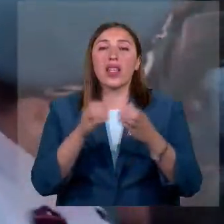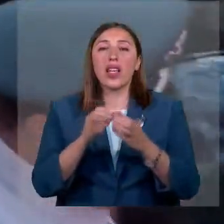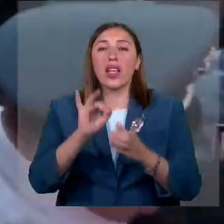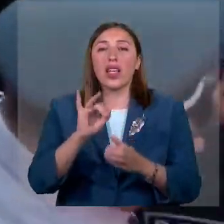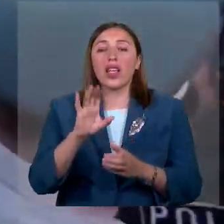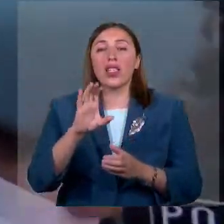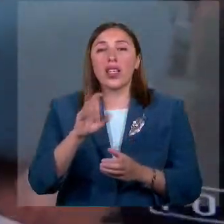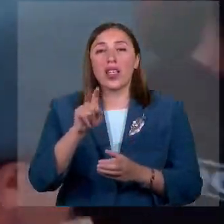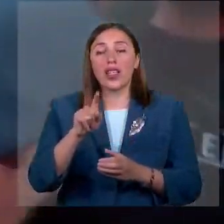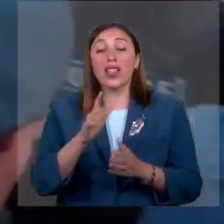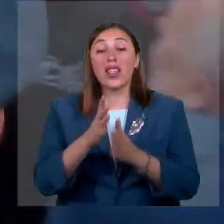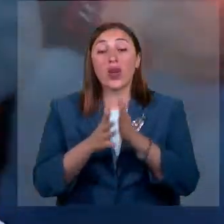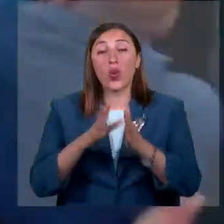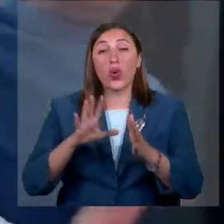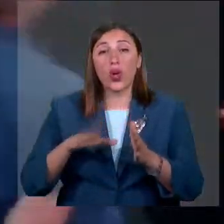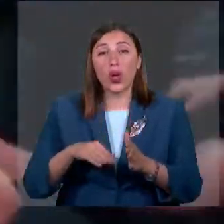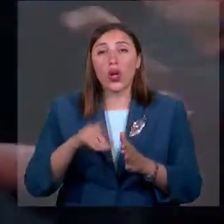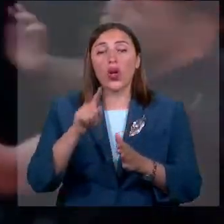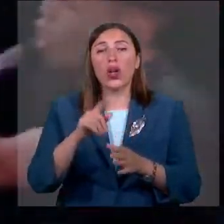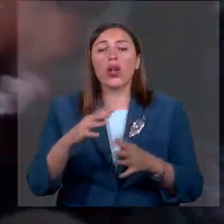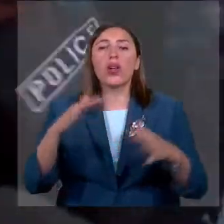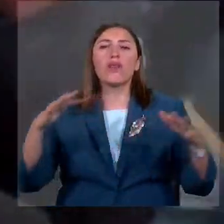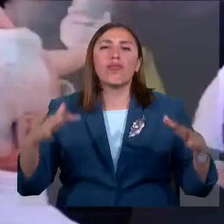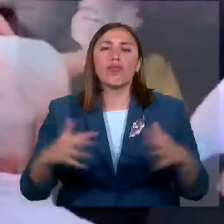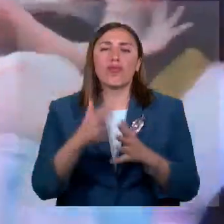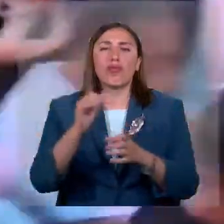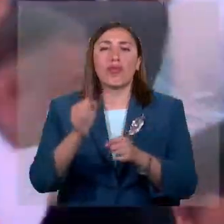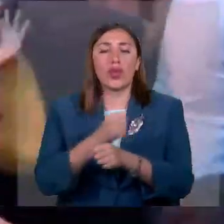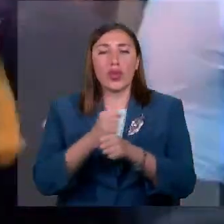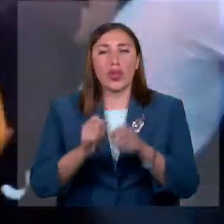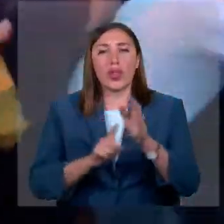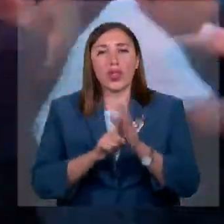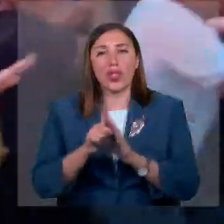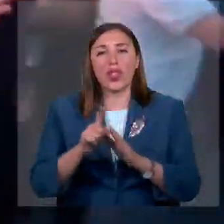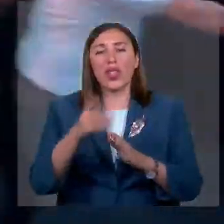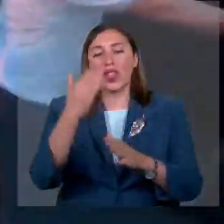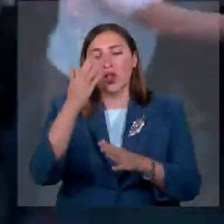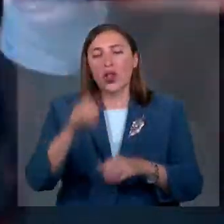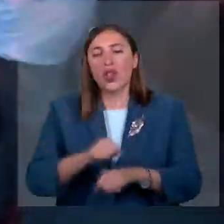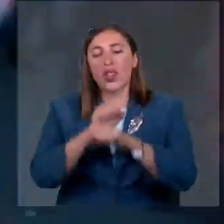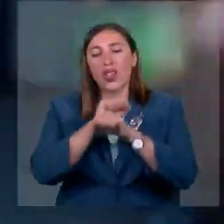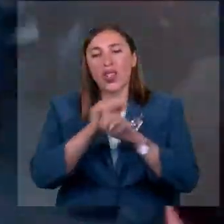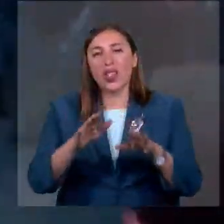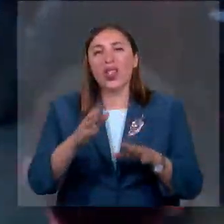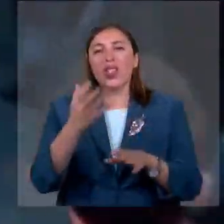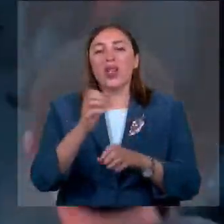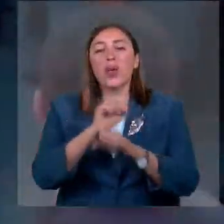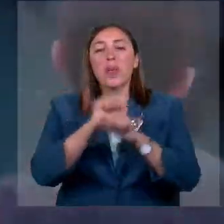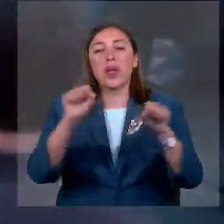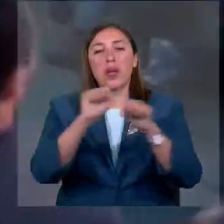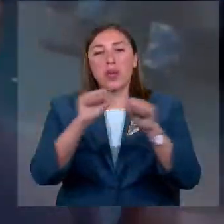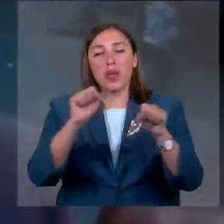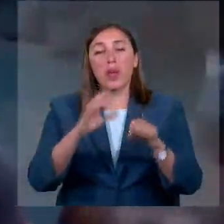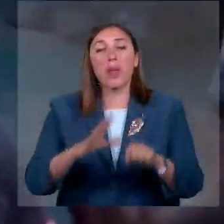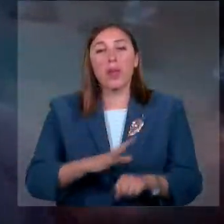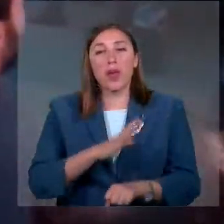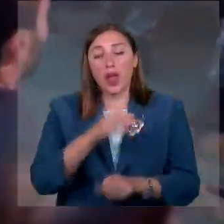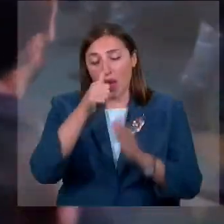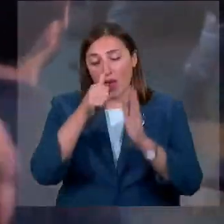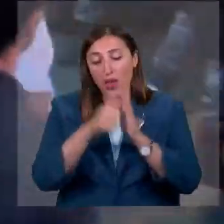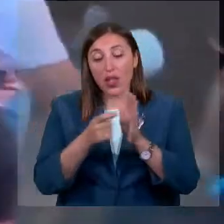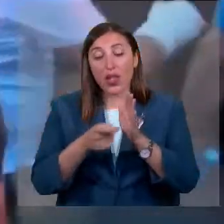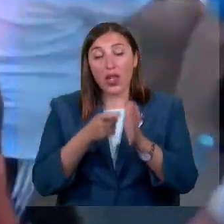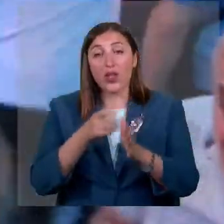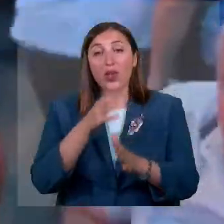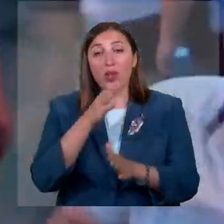Սաղաթելյանի այս խոսքերից հետո ընդհարում էր սկսվելու ոստիկանությունը հանրահավաքը ցրելու համար լուսաձայնային դրնակներ էր արձակել։ 6-ամսյա